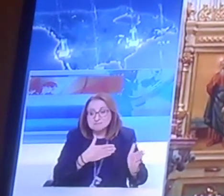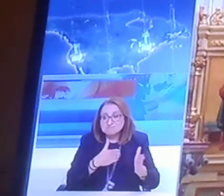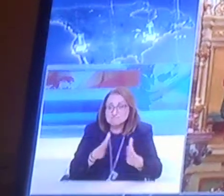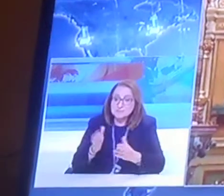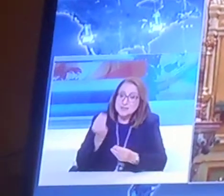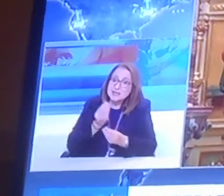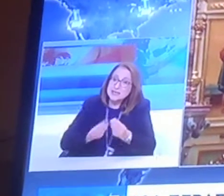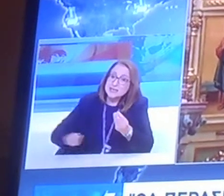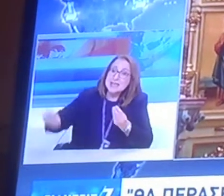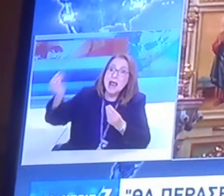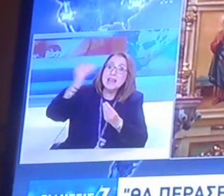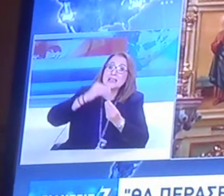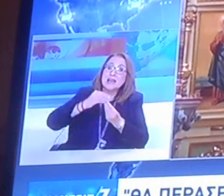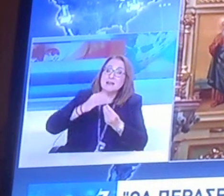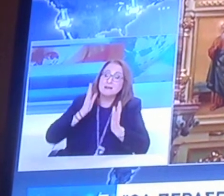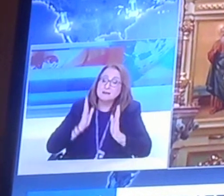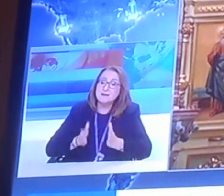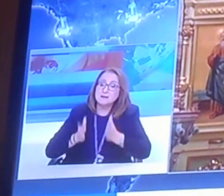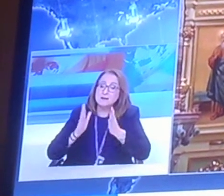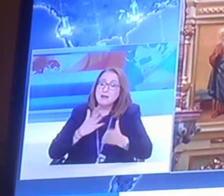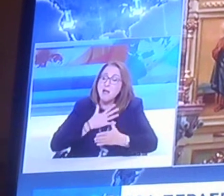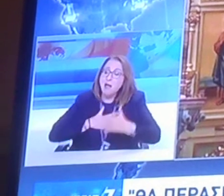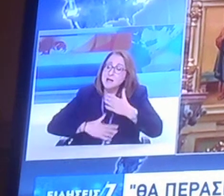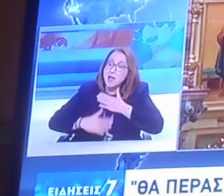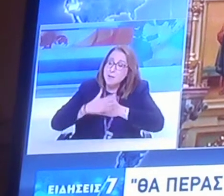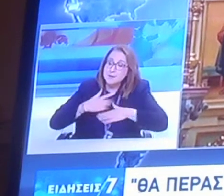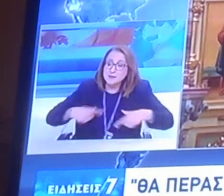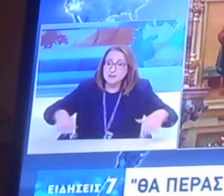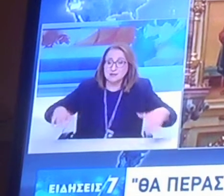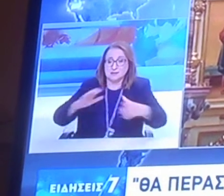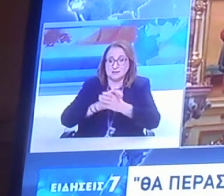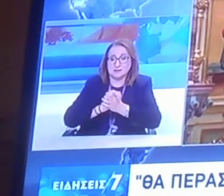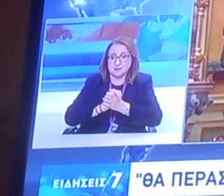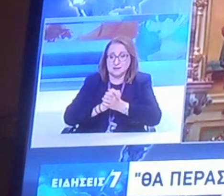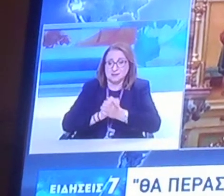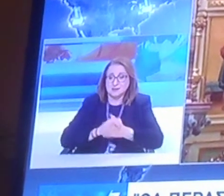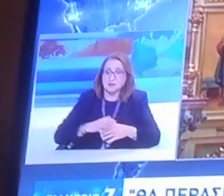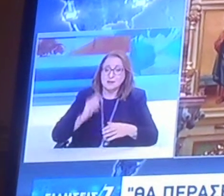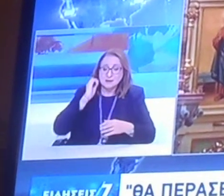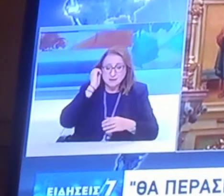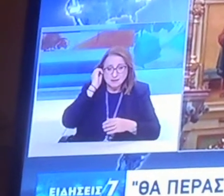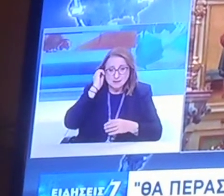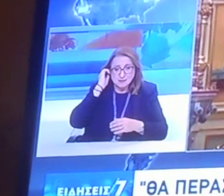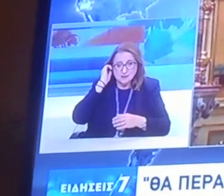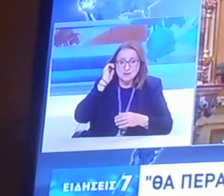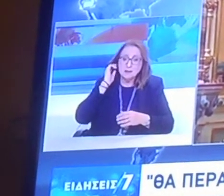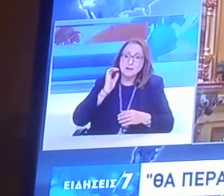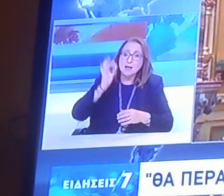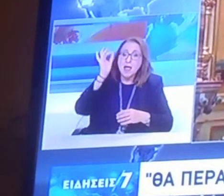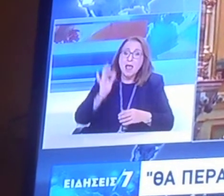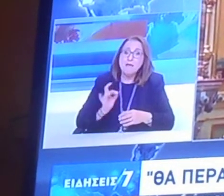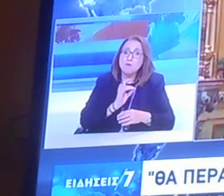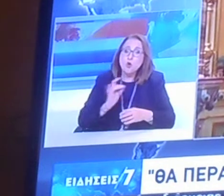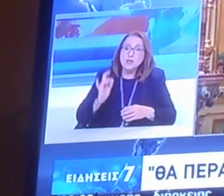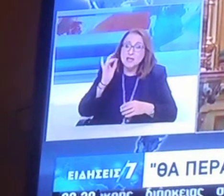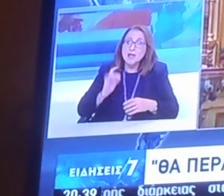της αλληλεγγύης. Η ευλογία του Κυρίου τέκνα εγκυρίω με τις πρεσβείες της Υπεραγίας